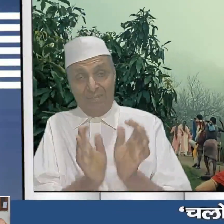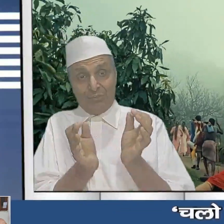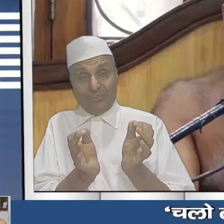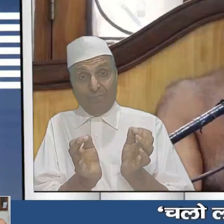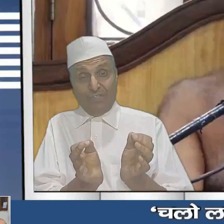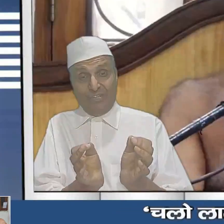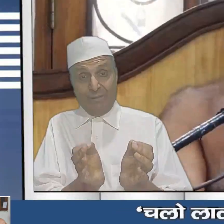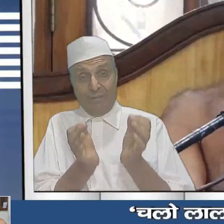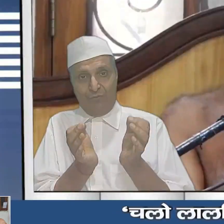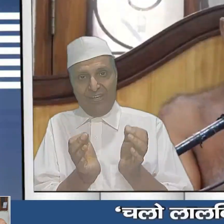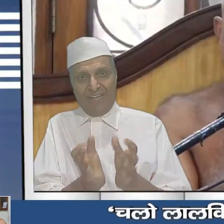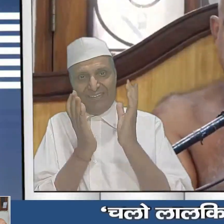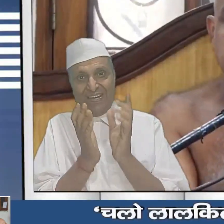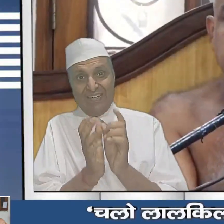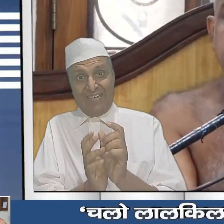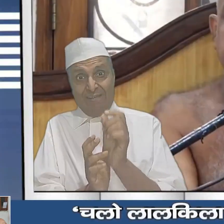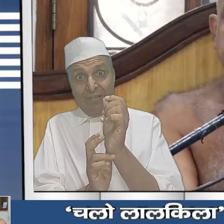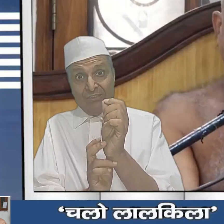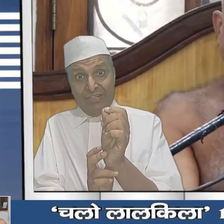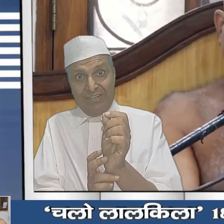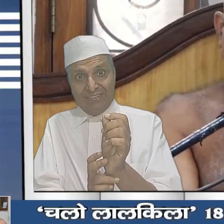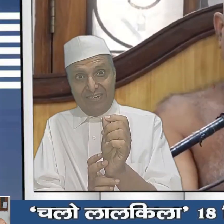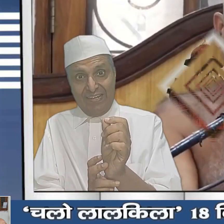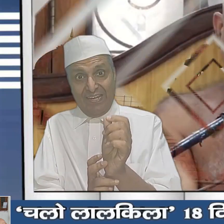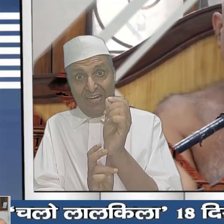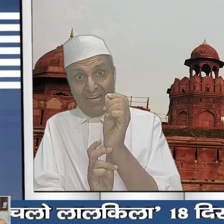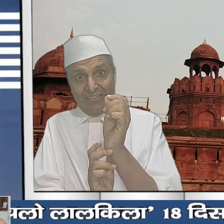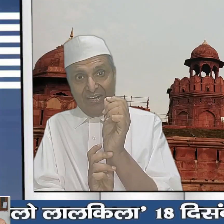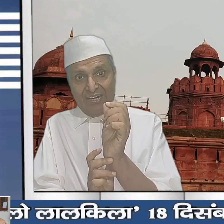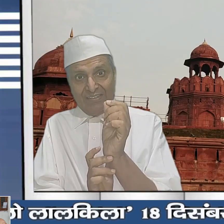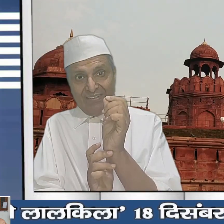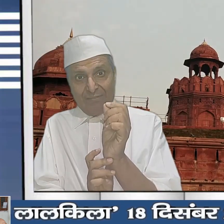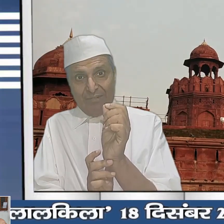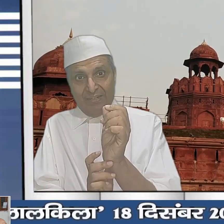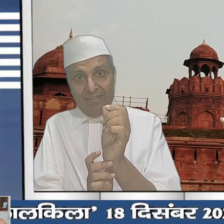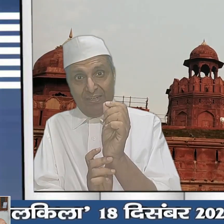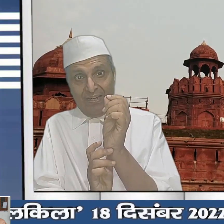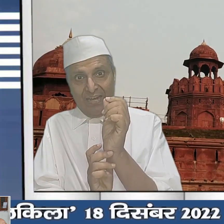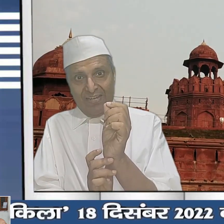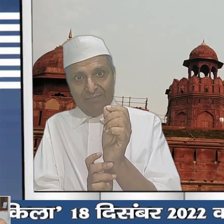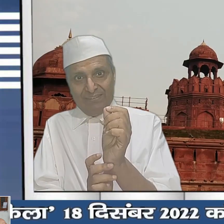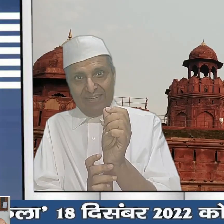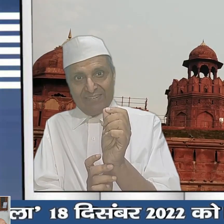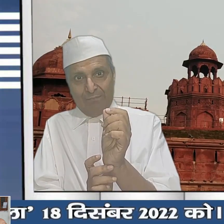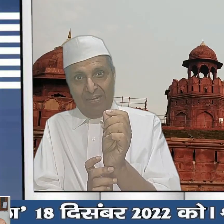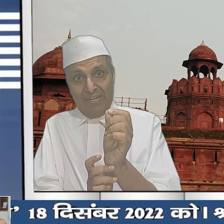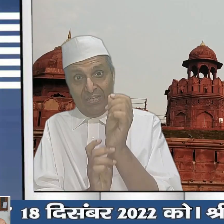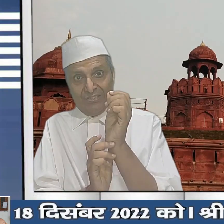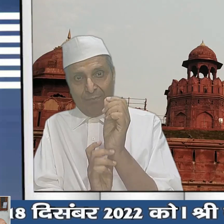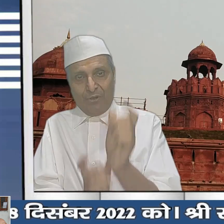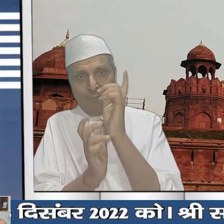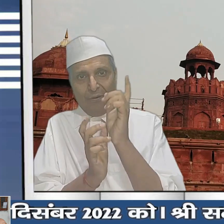इस बारे में, सुनते हैं मुनिश्री विहर्ष सागर जी से। शंखनाथ कर रहे हैं 18 दिसंबर लाल मंदिर के